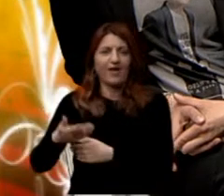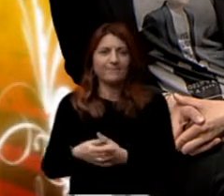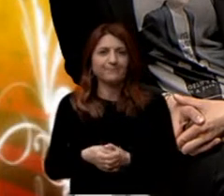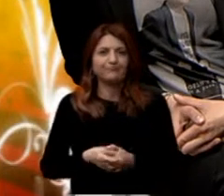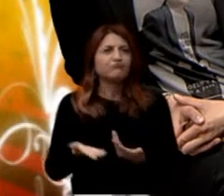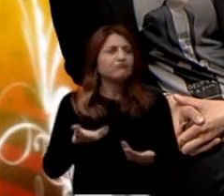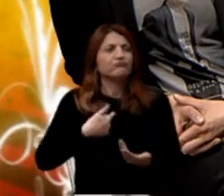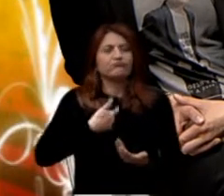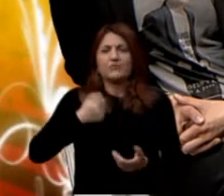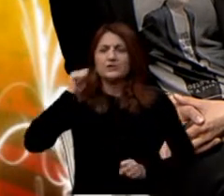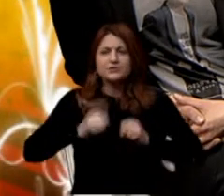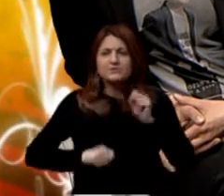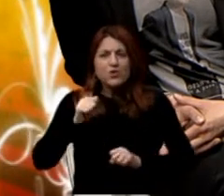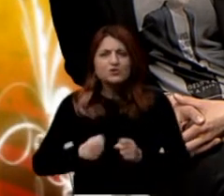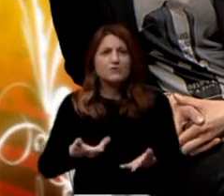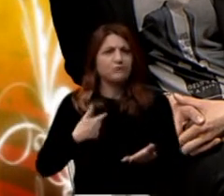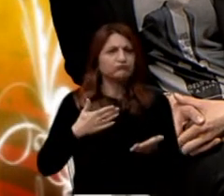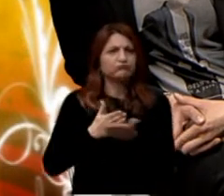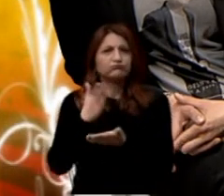funkcionalno sposobna